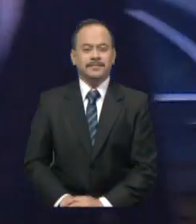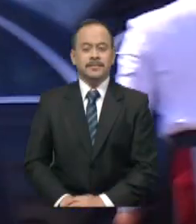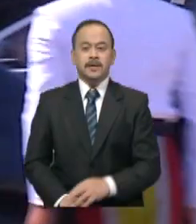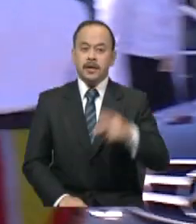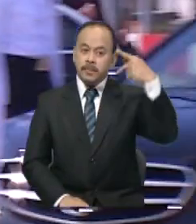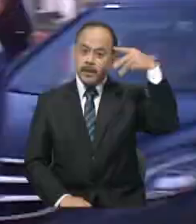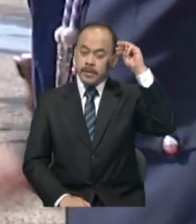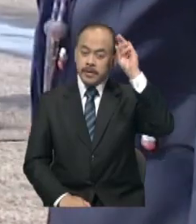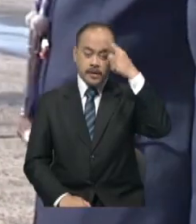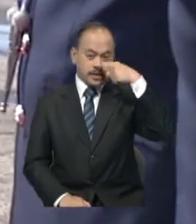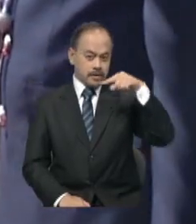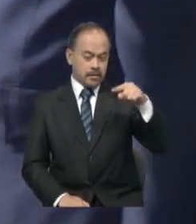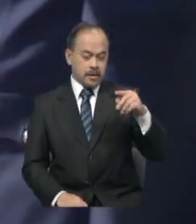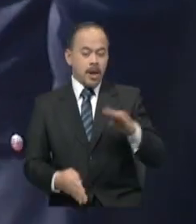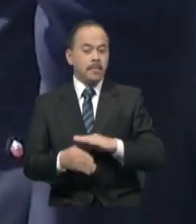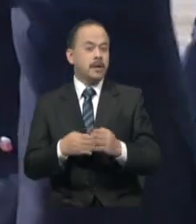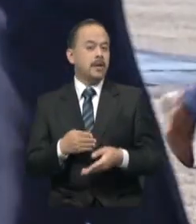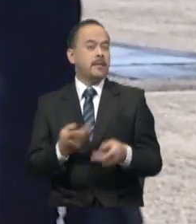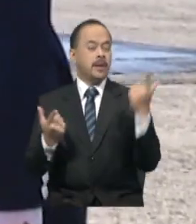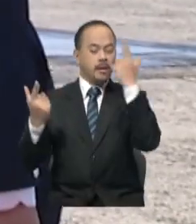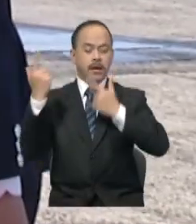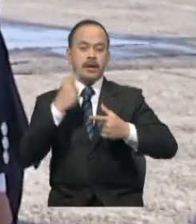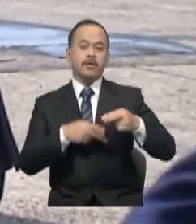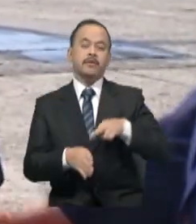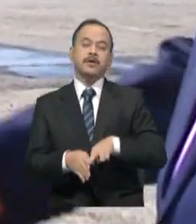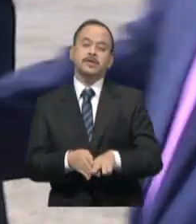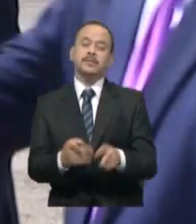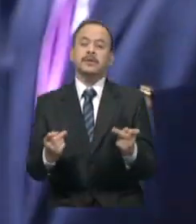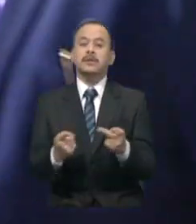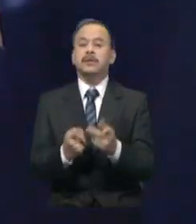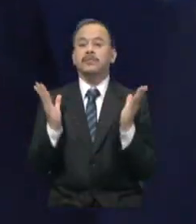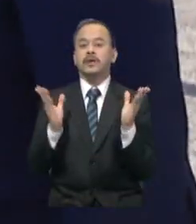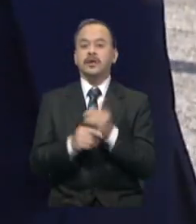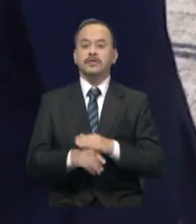Perdana Menteri Kerajaan Thailand menamatkan lawatan rasmi ke negara Brunei Darussalam.